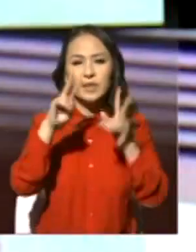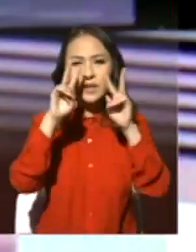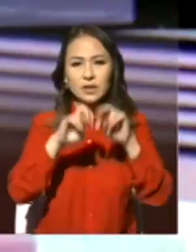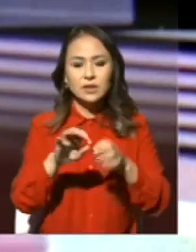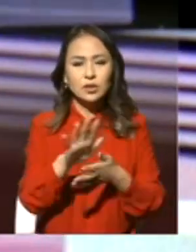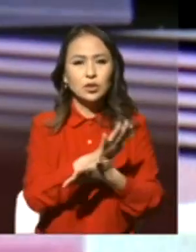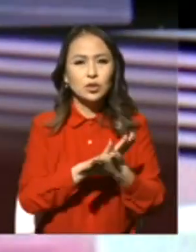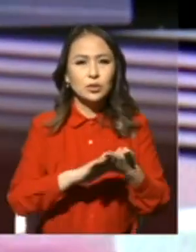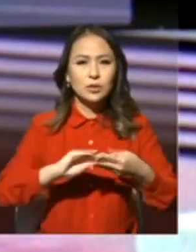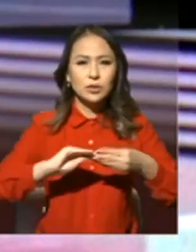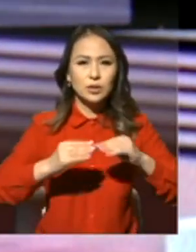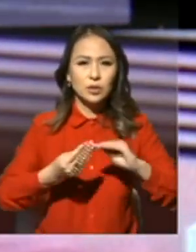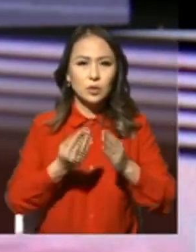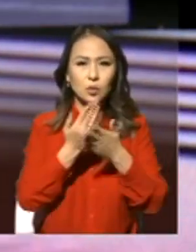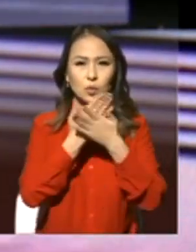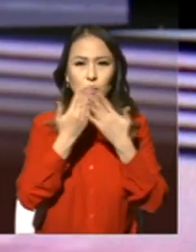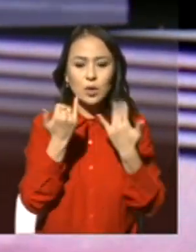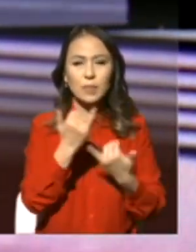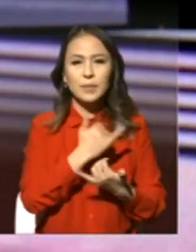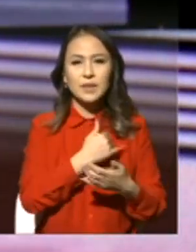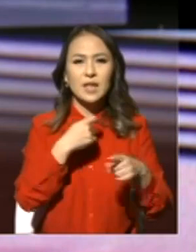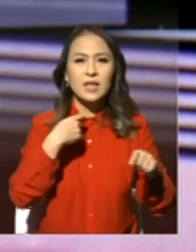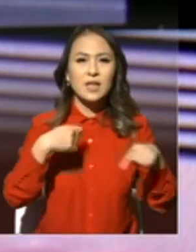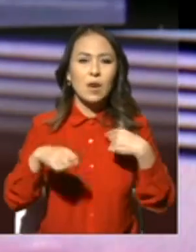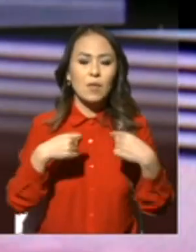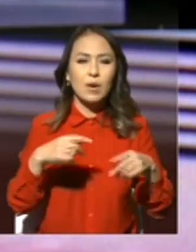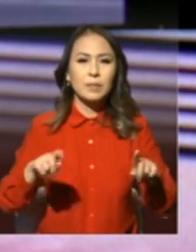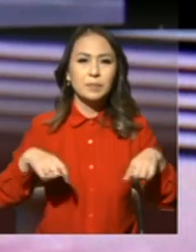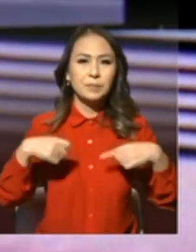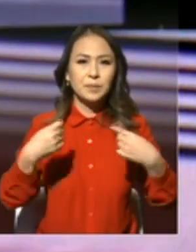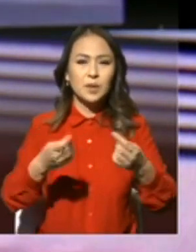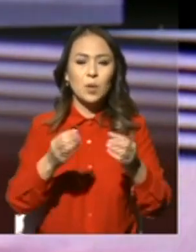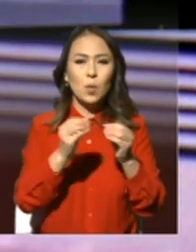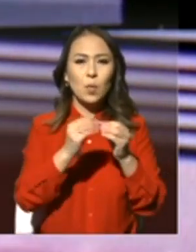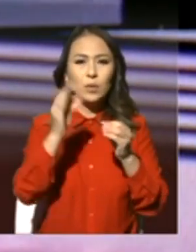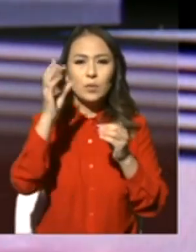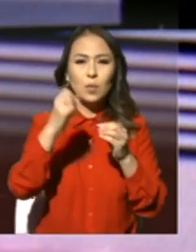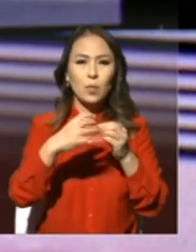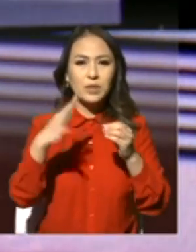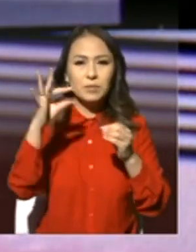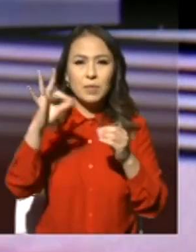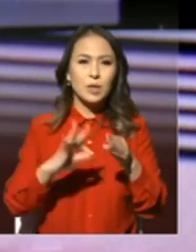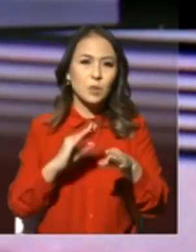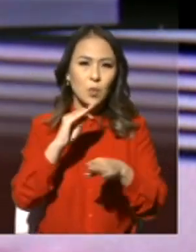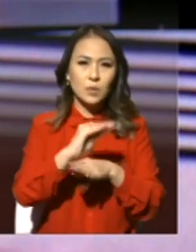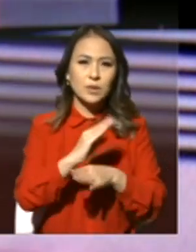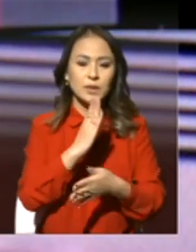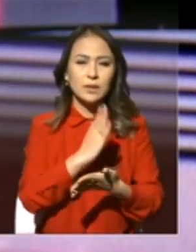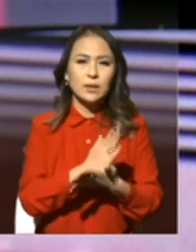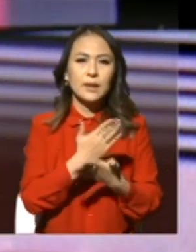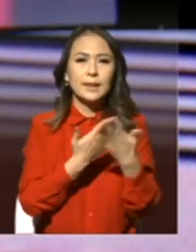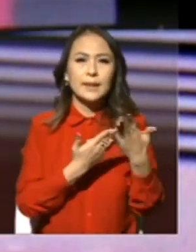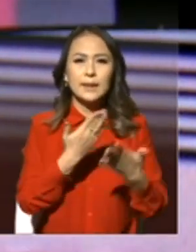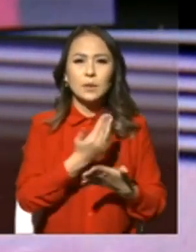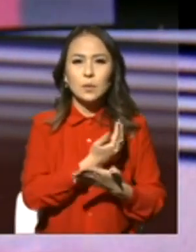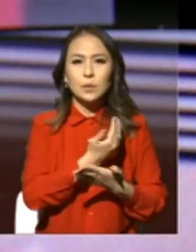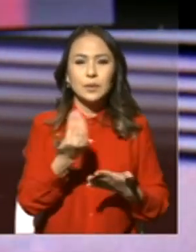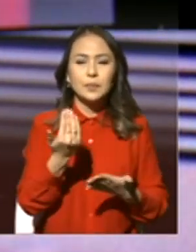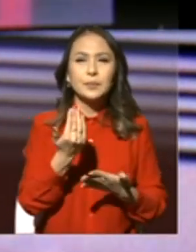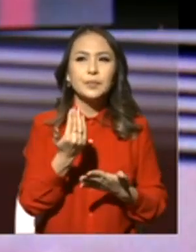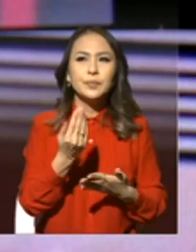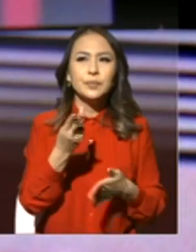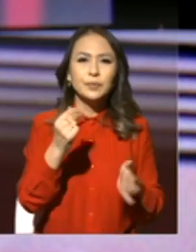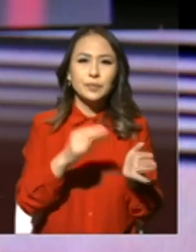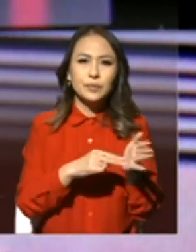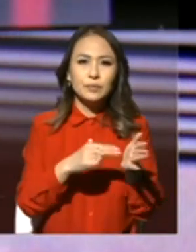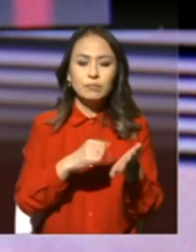ешқандай қиыншылығы жоқ. Міне тауар өндіруші берді, сіздер 15% қостыңдар. Олар егер